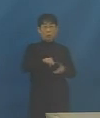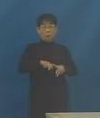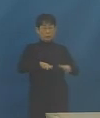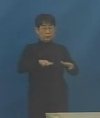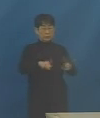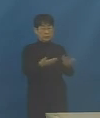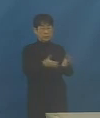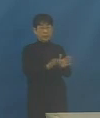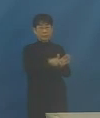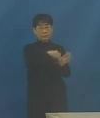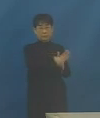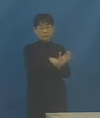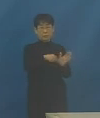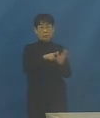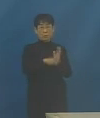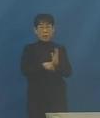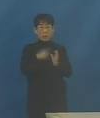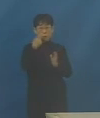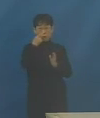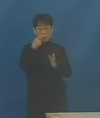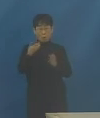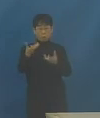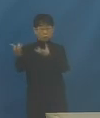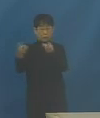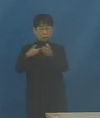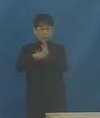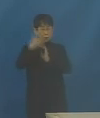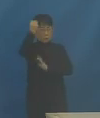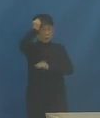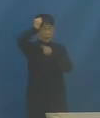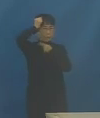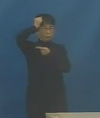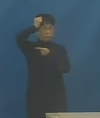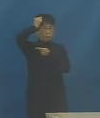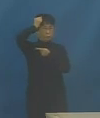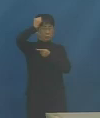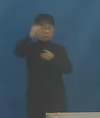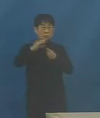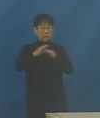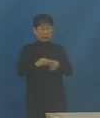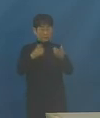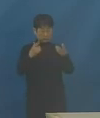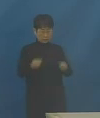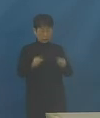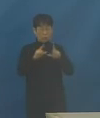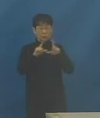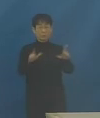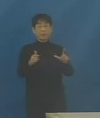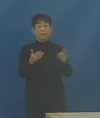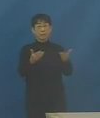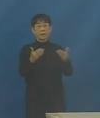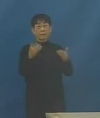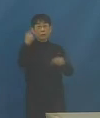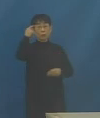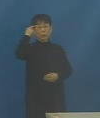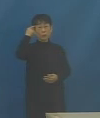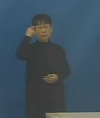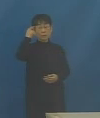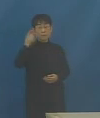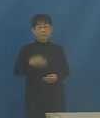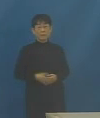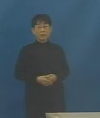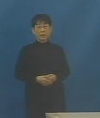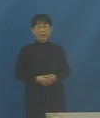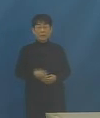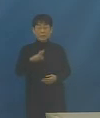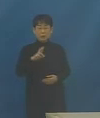は覚えてますのでこのことはやはり申し上げなければいけないのだろうと思いますおそらく